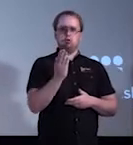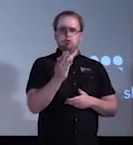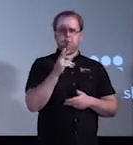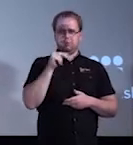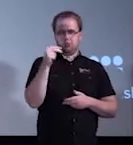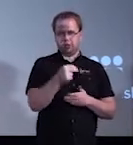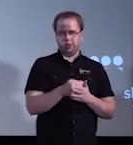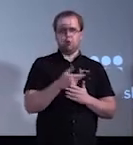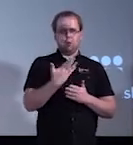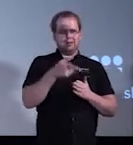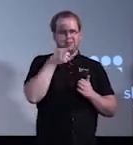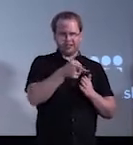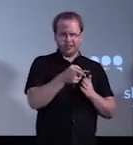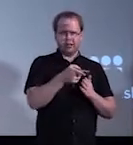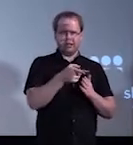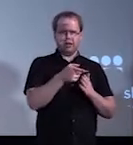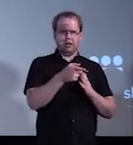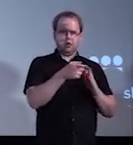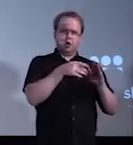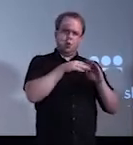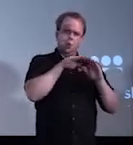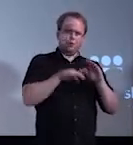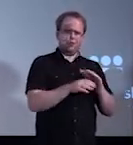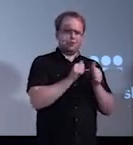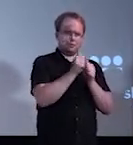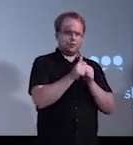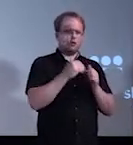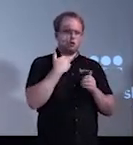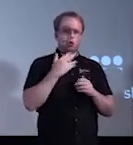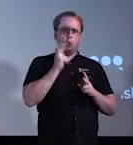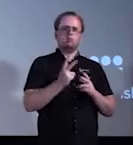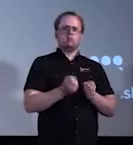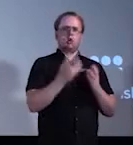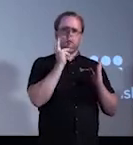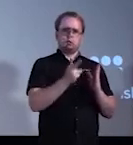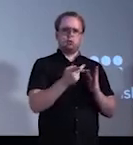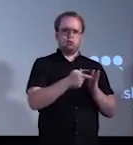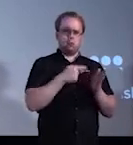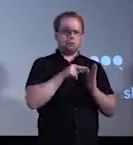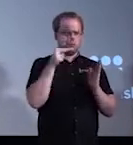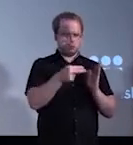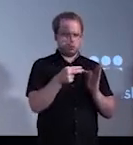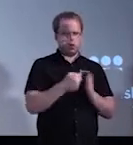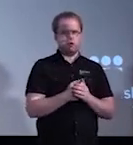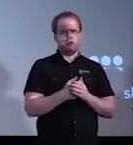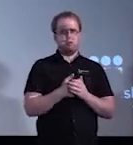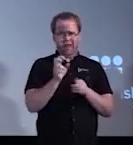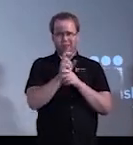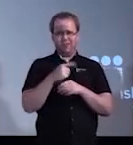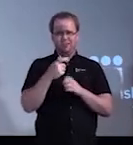är precis vad underrepresenterade röster i övrigt också måste få chansen att göra. Därför då blir världen, titta